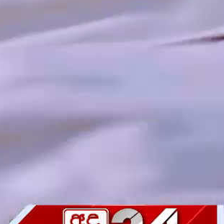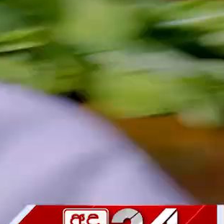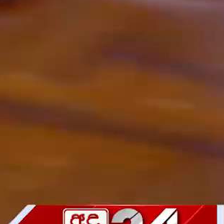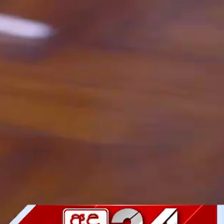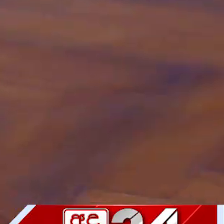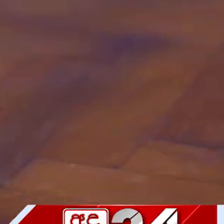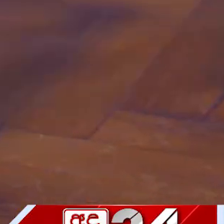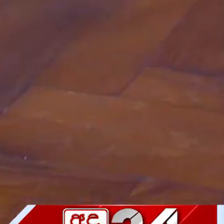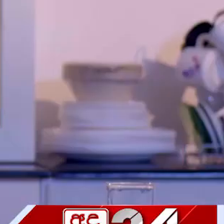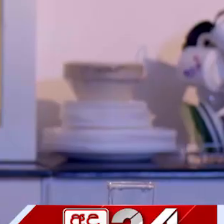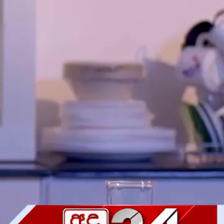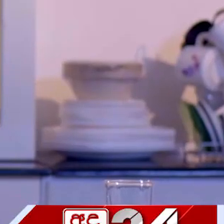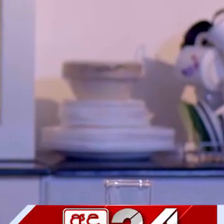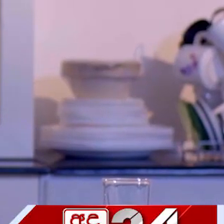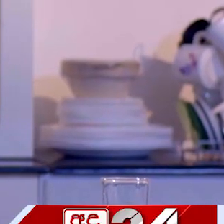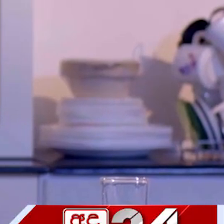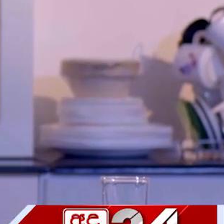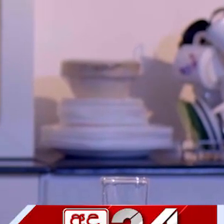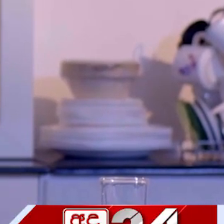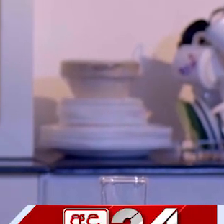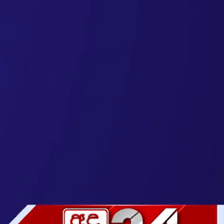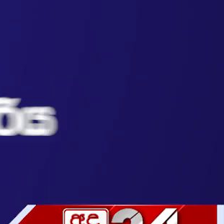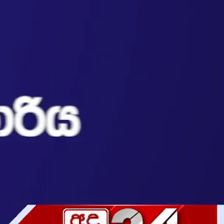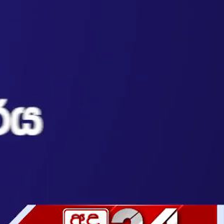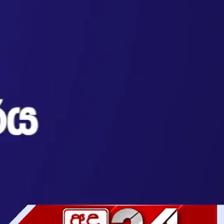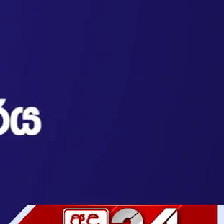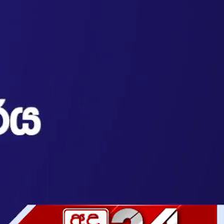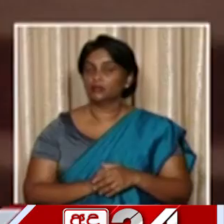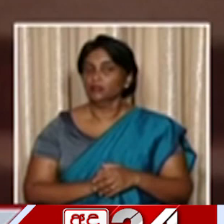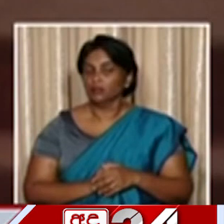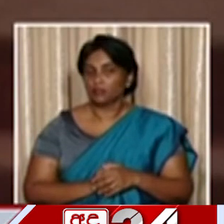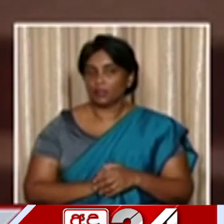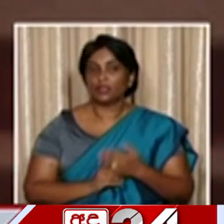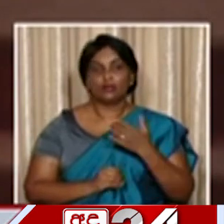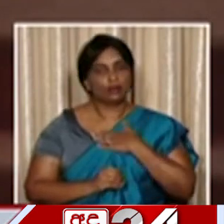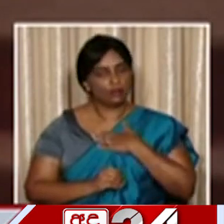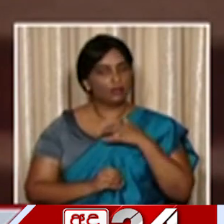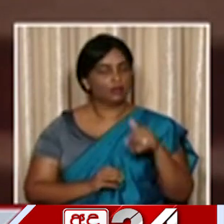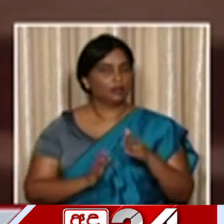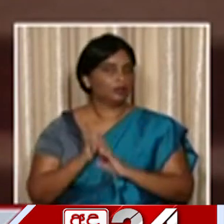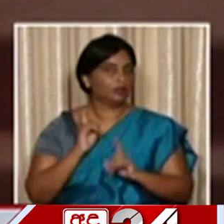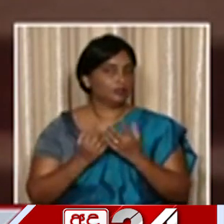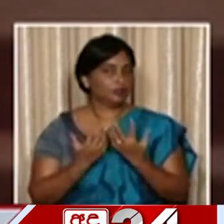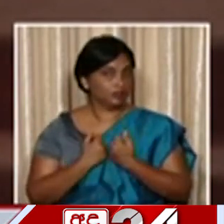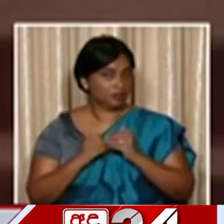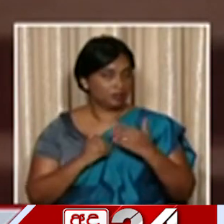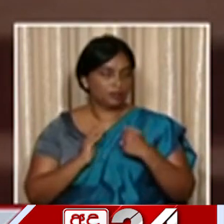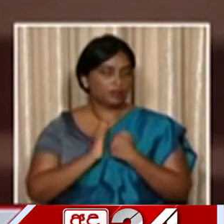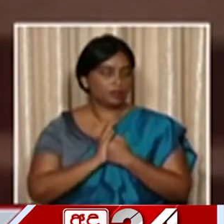මේ පරිසර විනාශ නොකර අපි වෙනස් වෙමු. විකල්ප වලට මාරි වෙමු. පරිසර අමාත්‍යාංශයේ පණිවිඩයකි. මම මේ අමාත්‍යාංශය බාරගත්තයින් පස්සේ